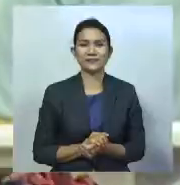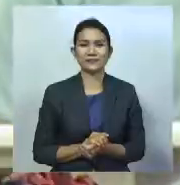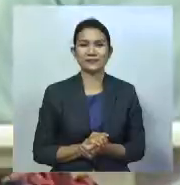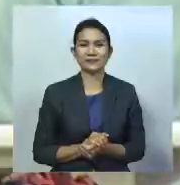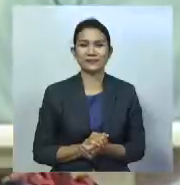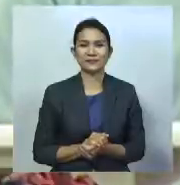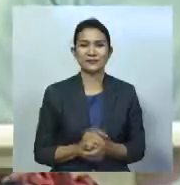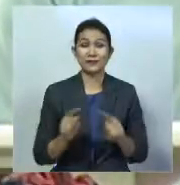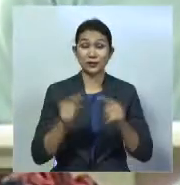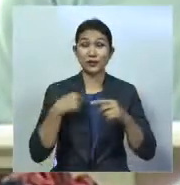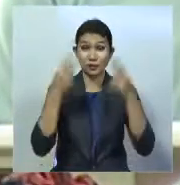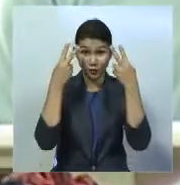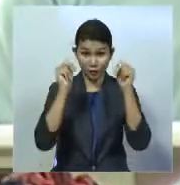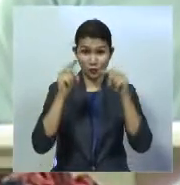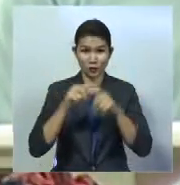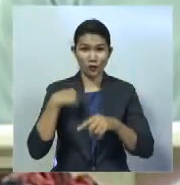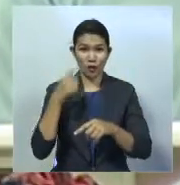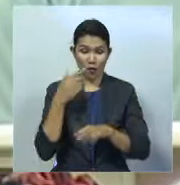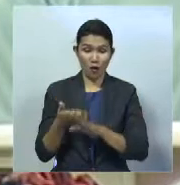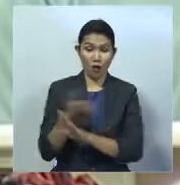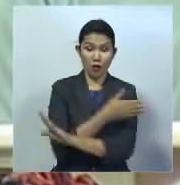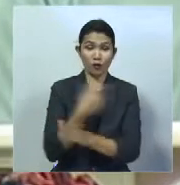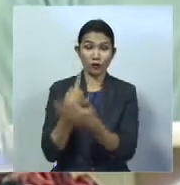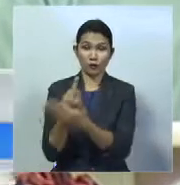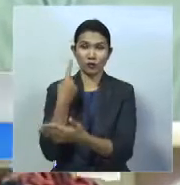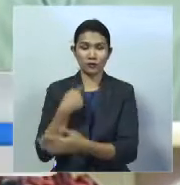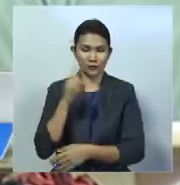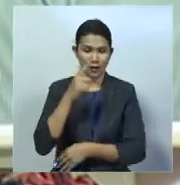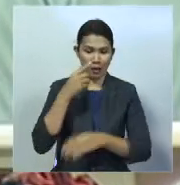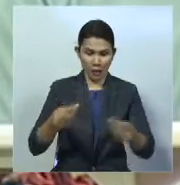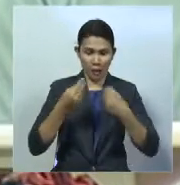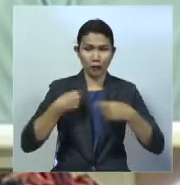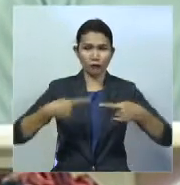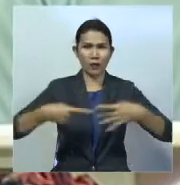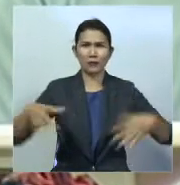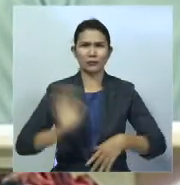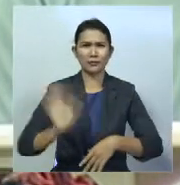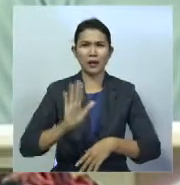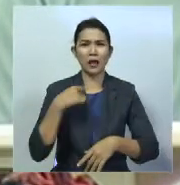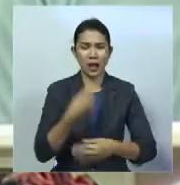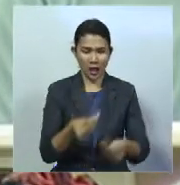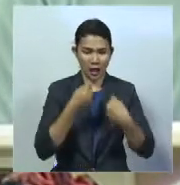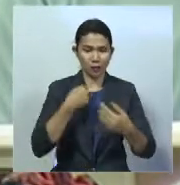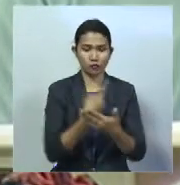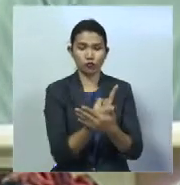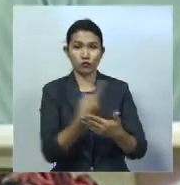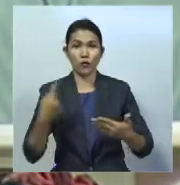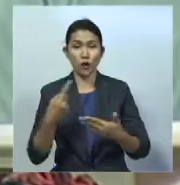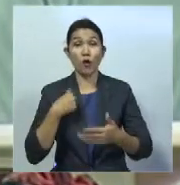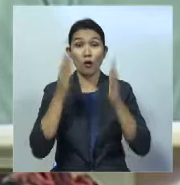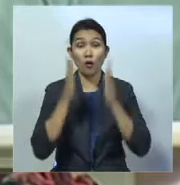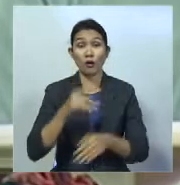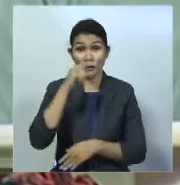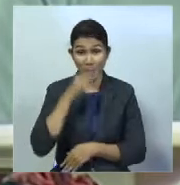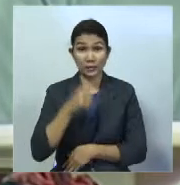ท่านนายกครับก่อนที่ผมจะมาเป็นผู้แทนเขาไม่ได้เลือกให้ผมมาเป็นฝ่ายค้านเขาเลือกให้ผมเป็นผู้แทนปวงชนชาวไทยสิ่ง